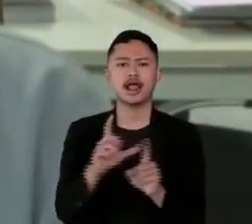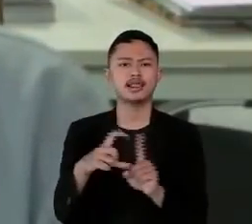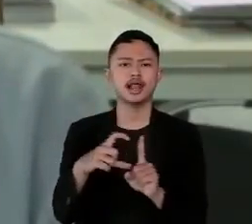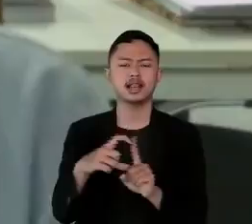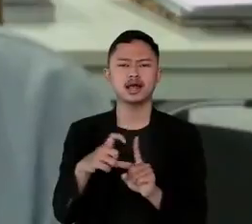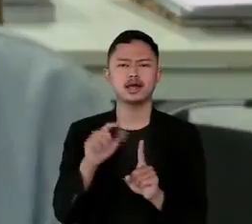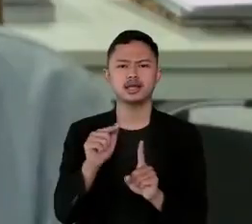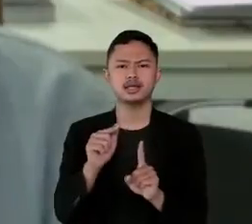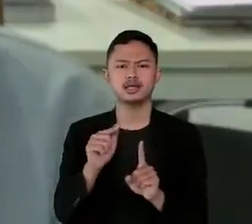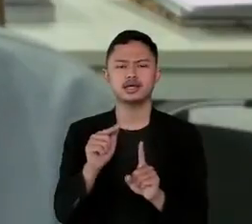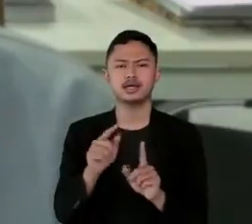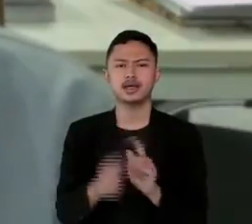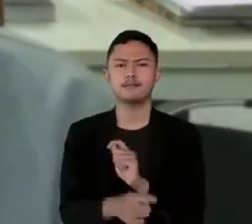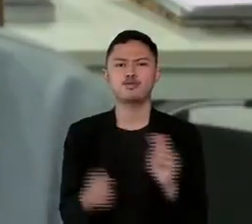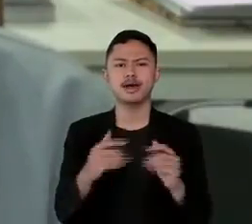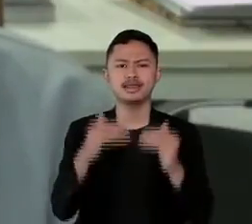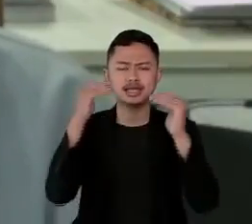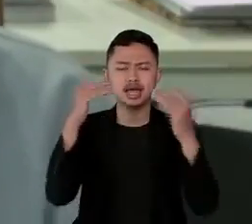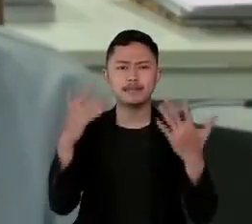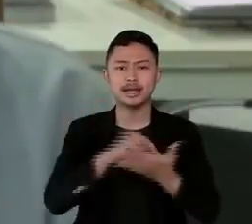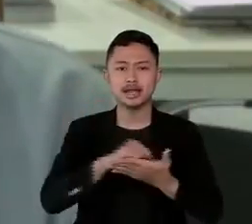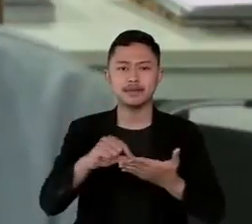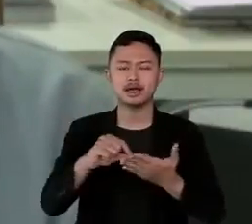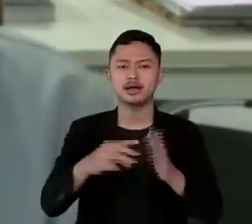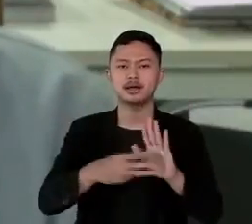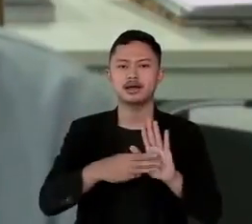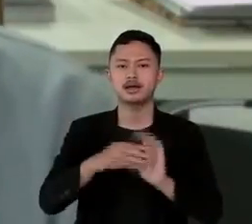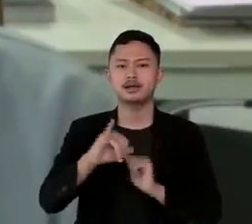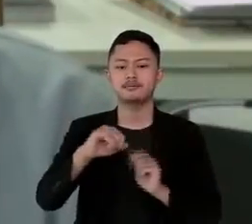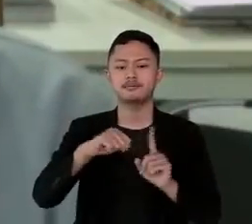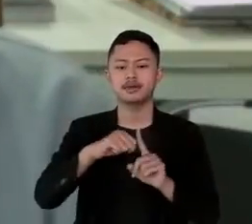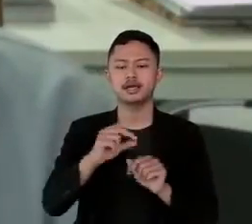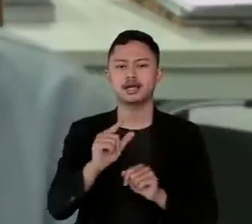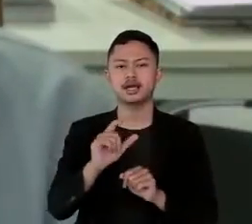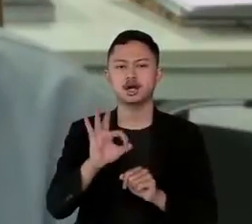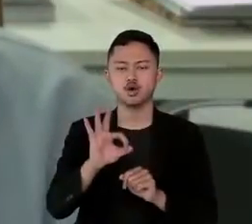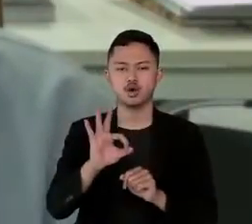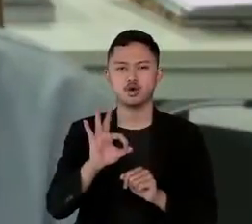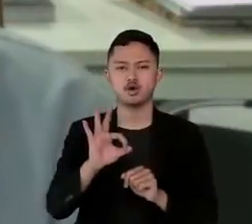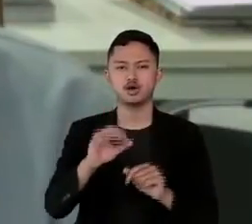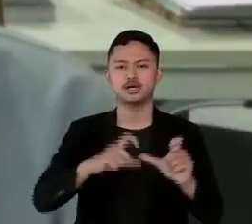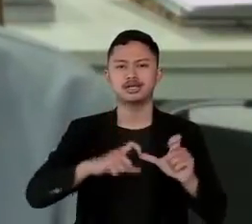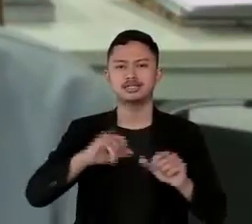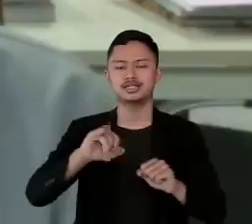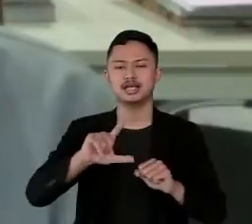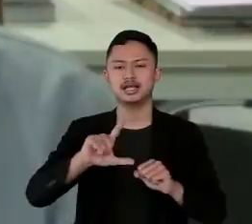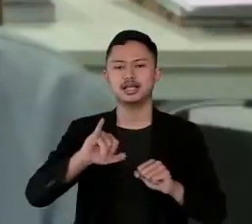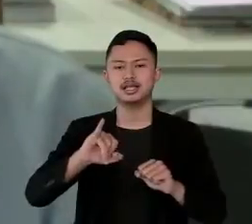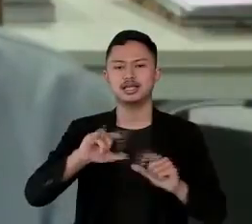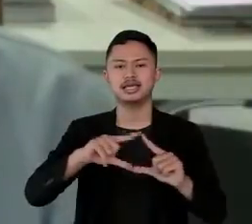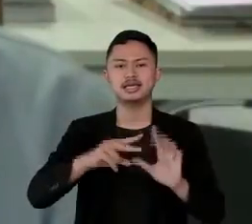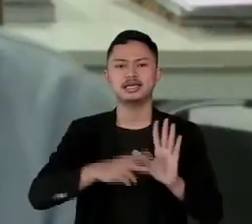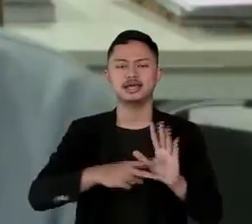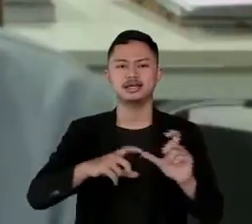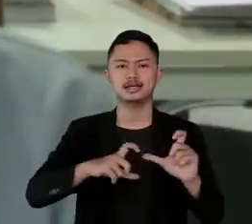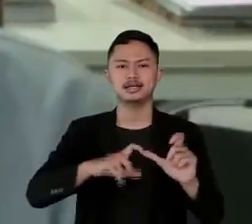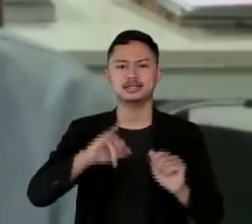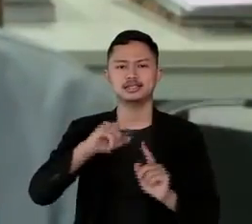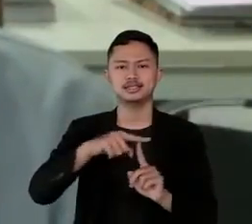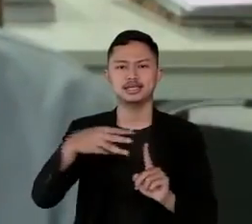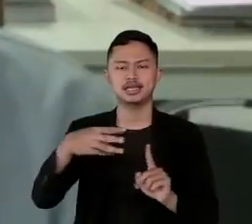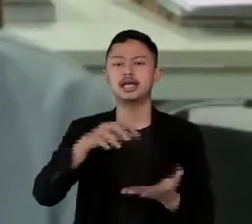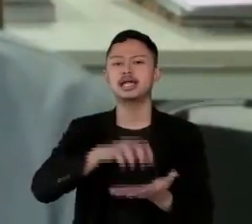yaitu pada glikosilase website namanya tempat glikosilasi jadi begitu Itu berhubungan dengan biasanya